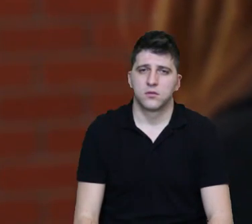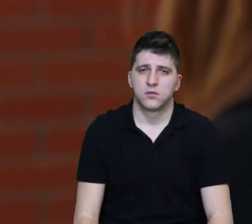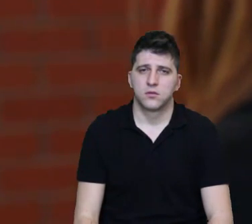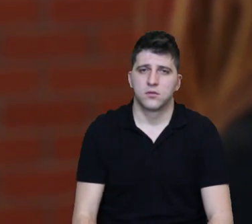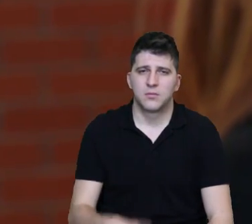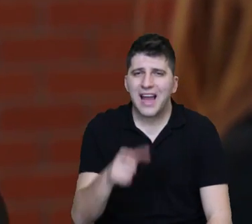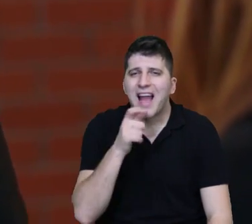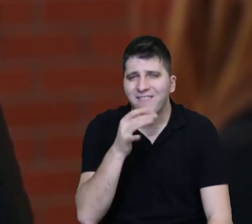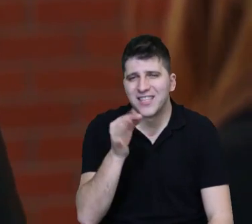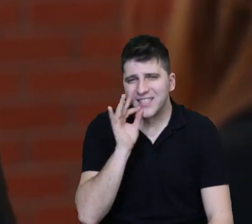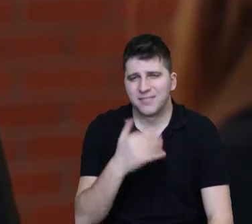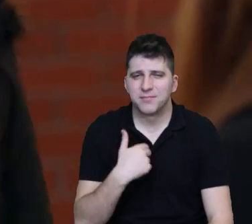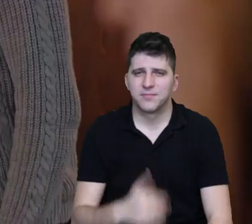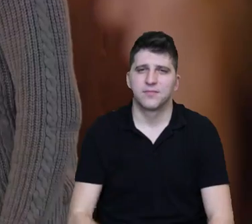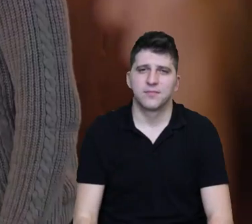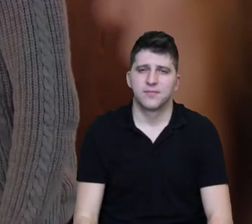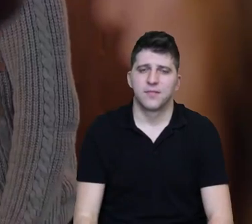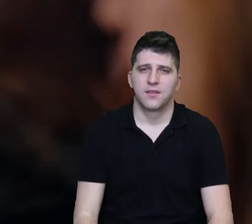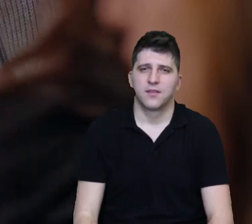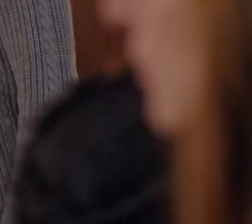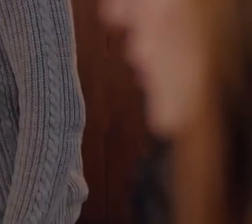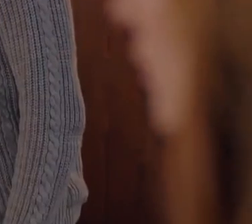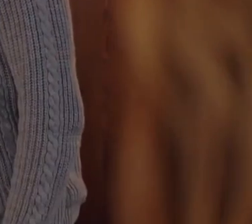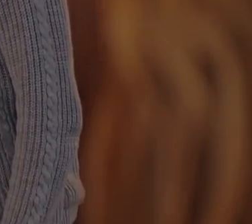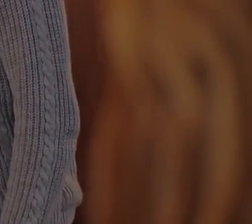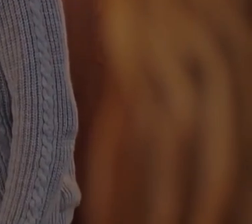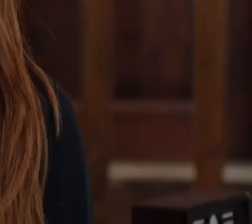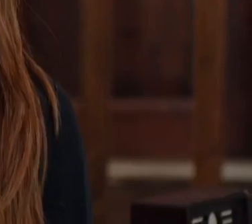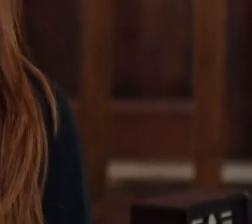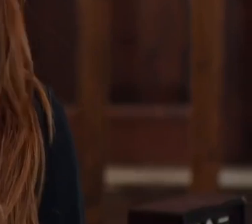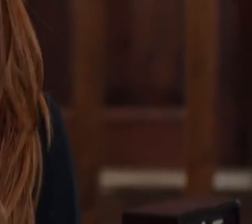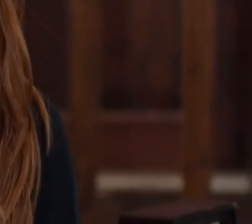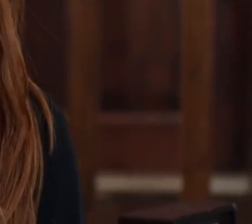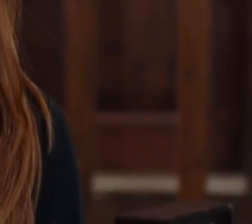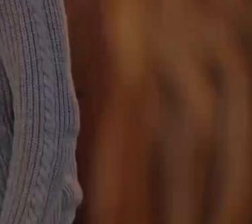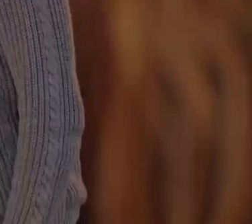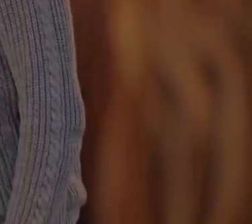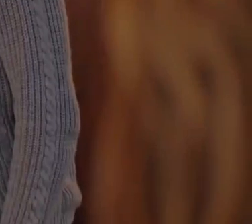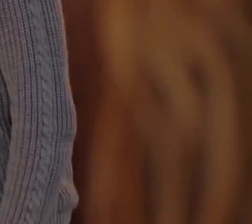Bir acı kahveni de içerim. Alev merakla izleyen oralara işaret etti.